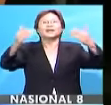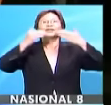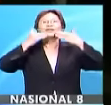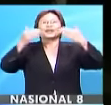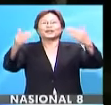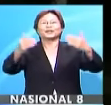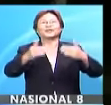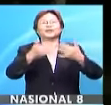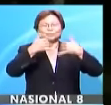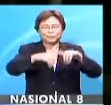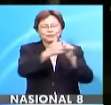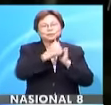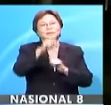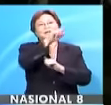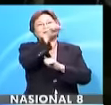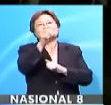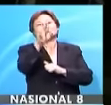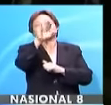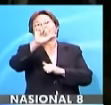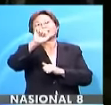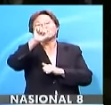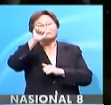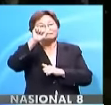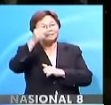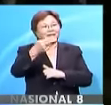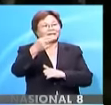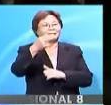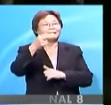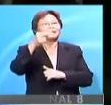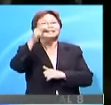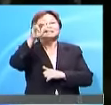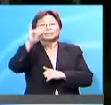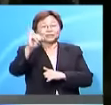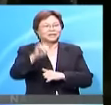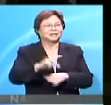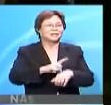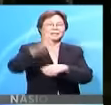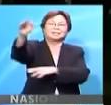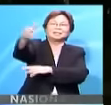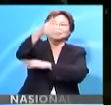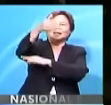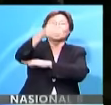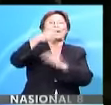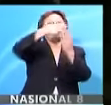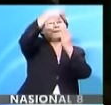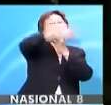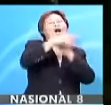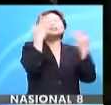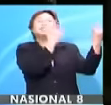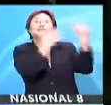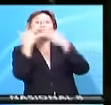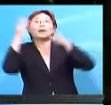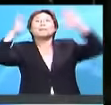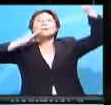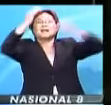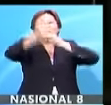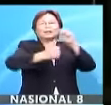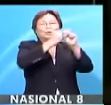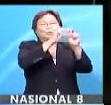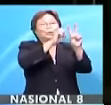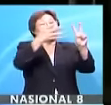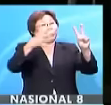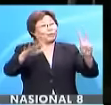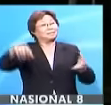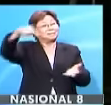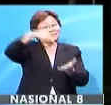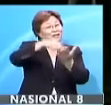Masih lagi bersama saya Zaira Sri Zakaria di Dataran Merdeka sempena program Citrawarna Malaysia 2015.